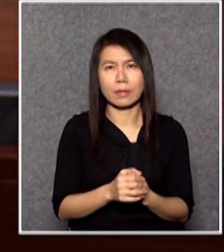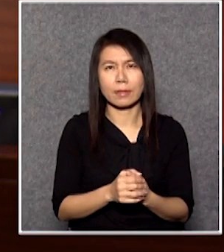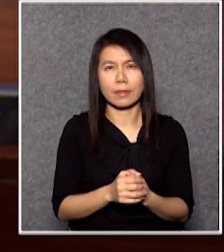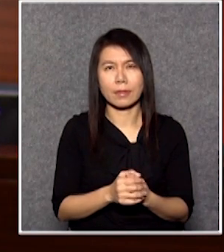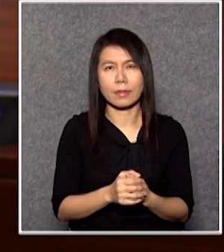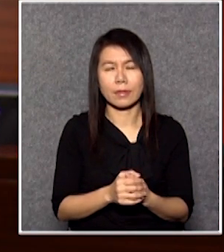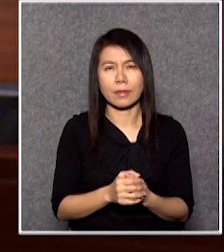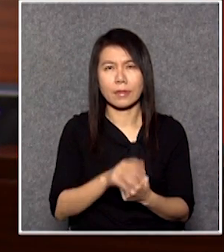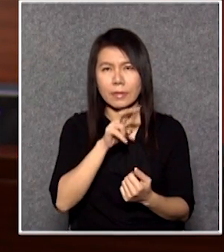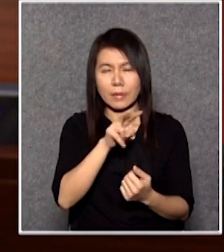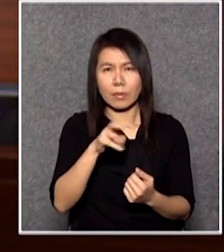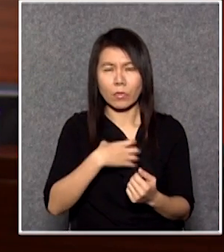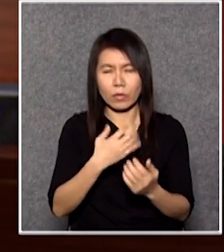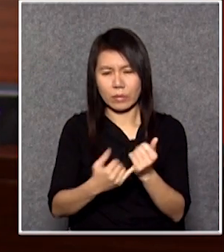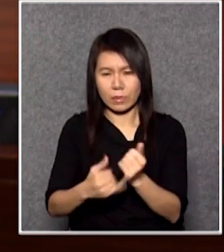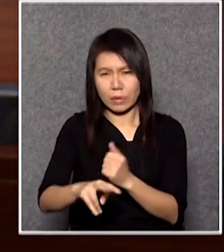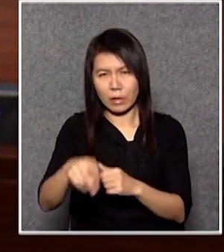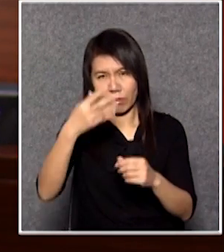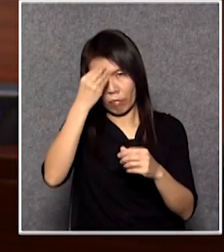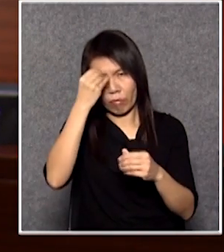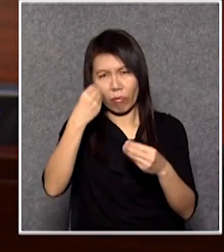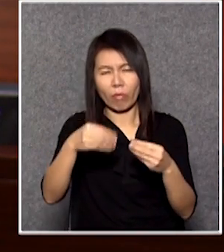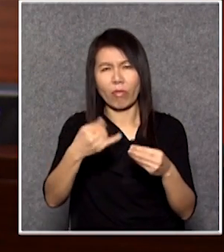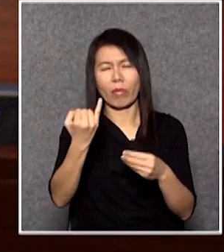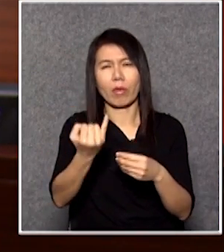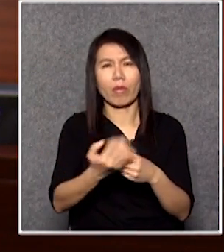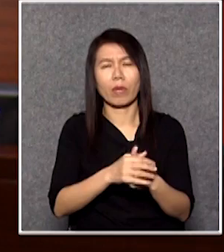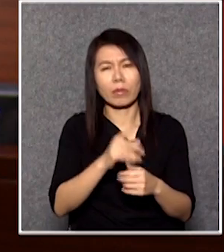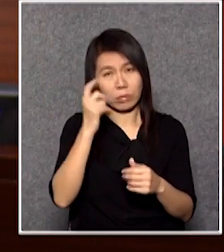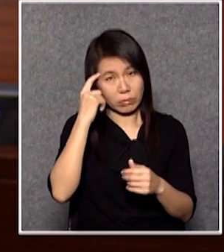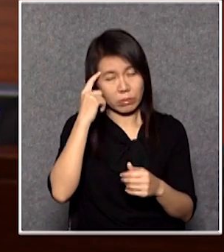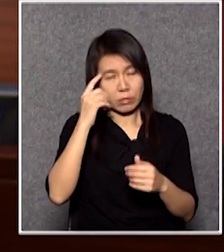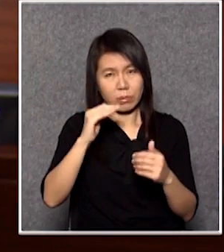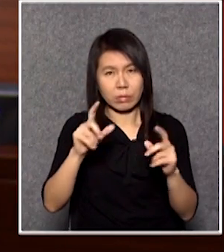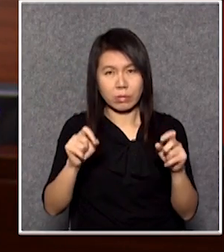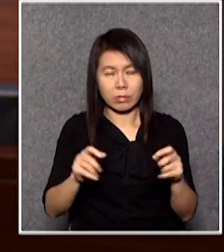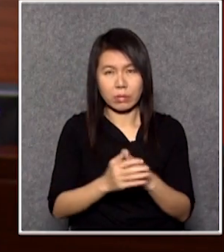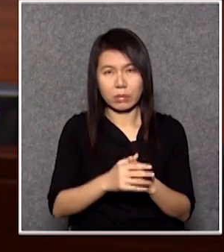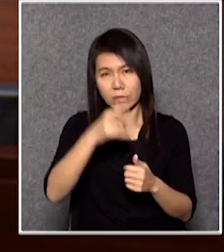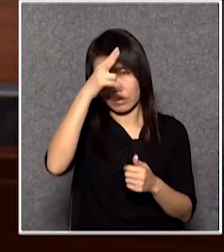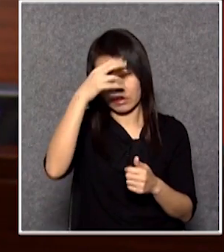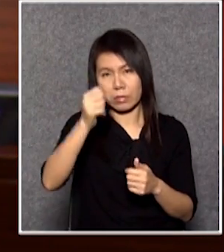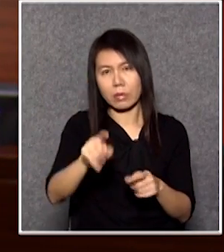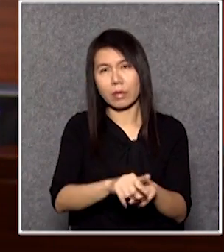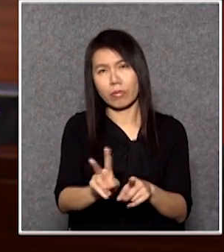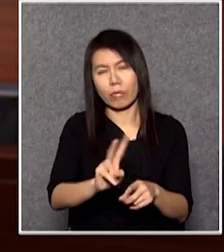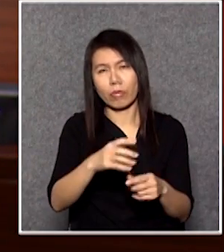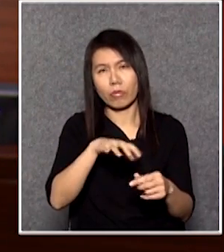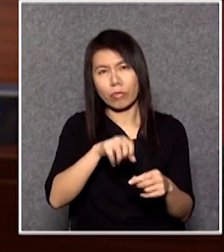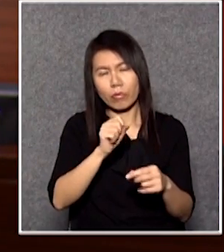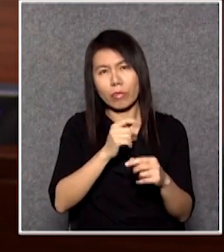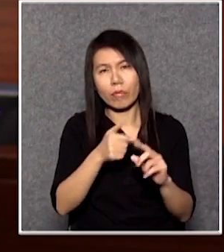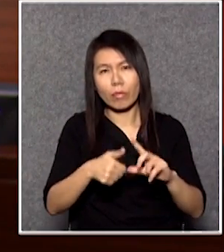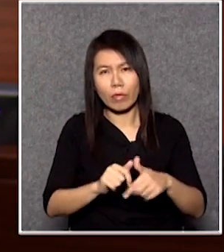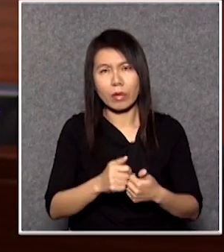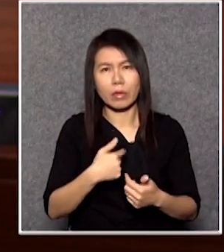果給下一代呢？大家不妨要了解一下的。其實特首都可以用一個招，你等我做完這個任期我